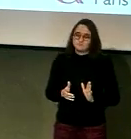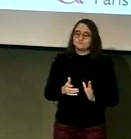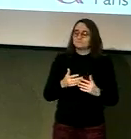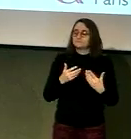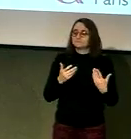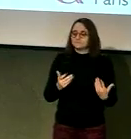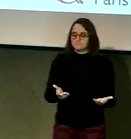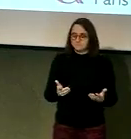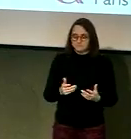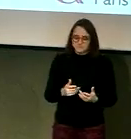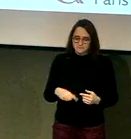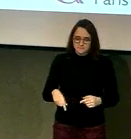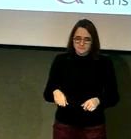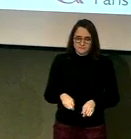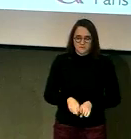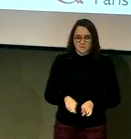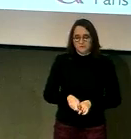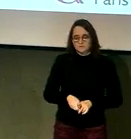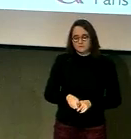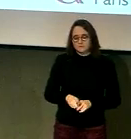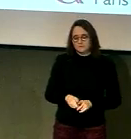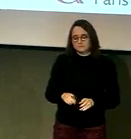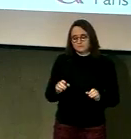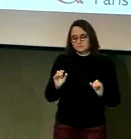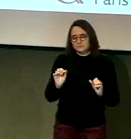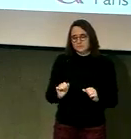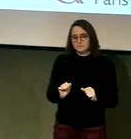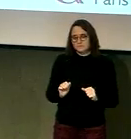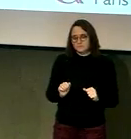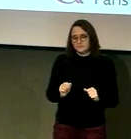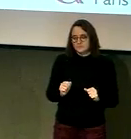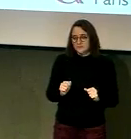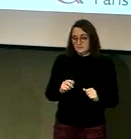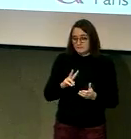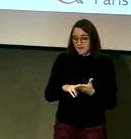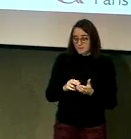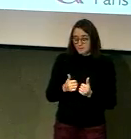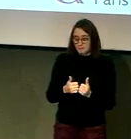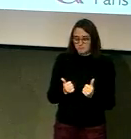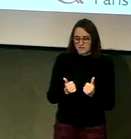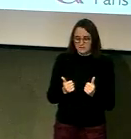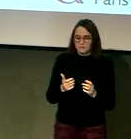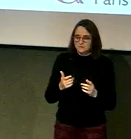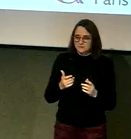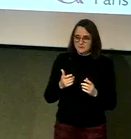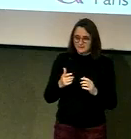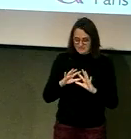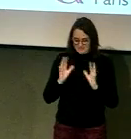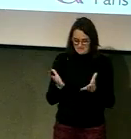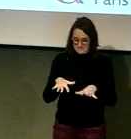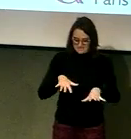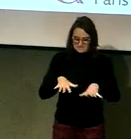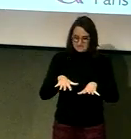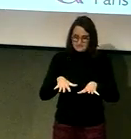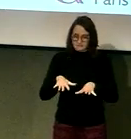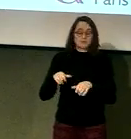Et puis, ça peut être aussi, paradoxalement, le système. On a un système